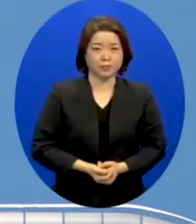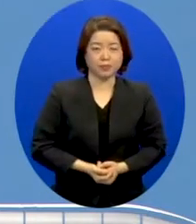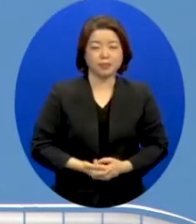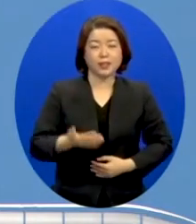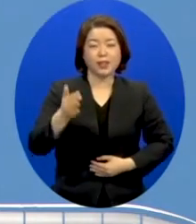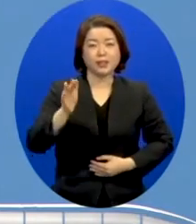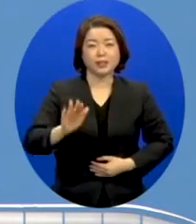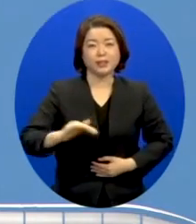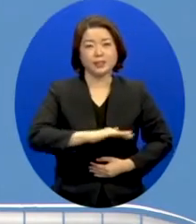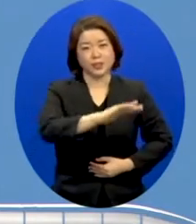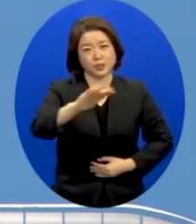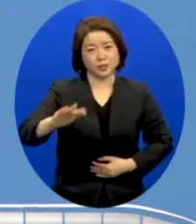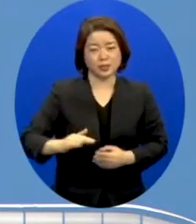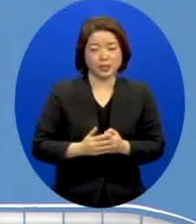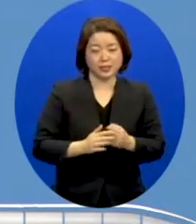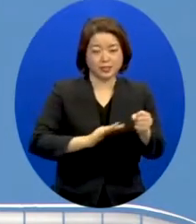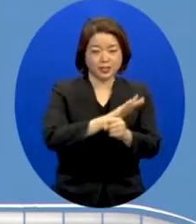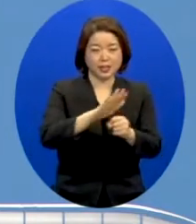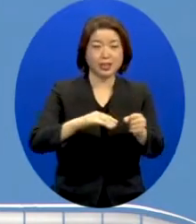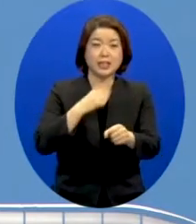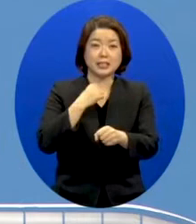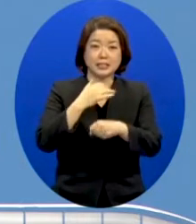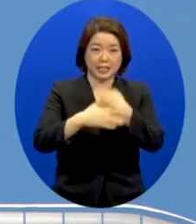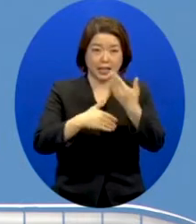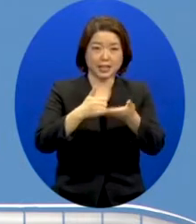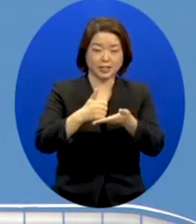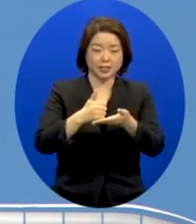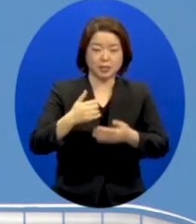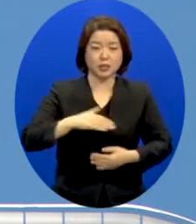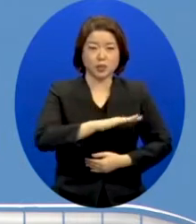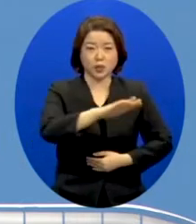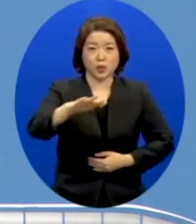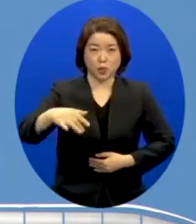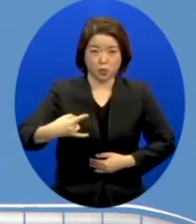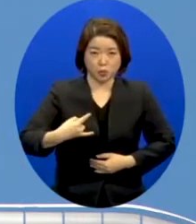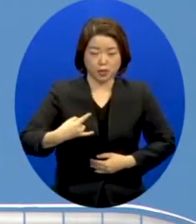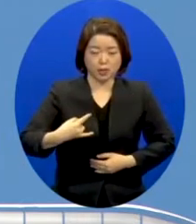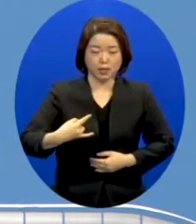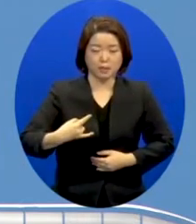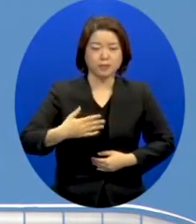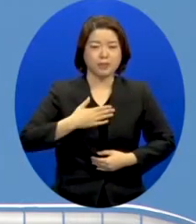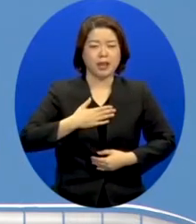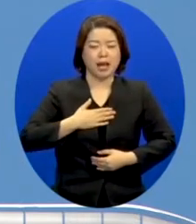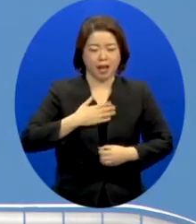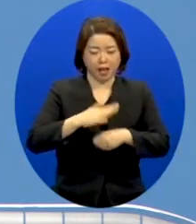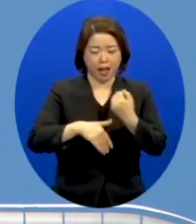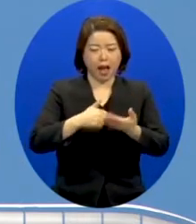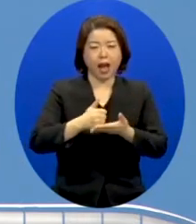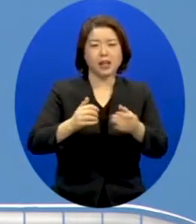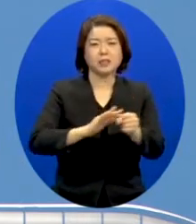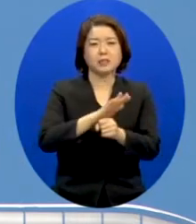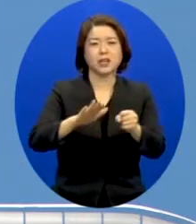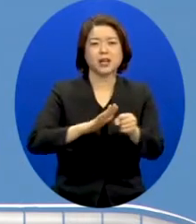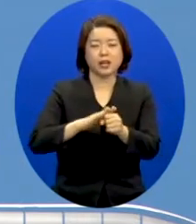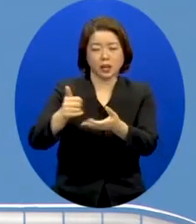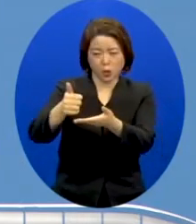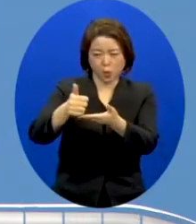그렇게 우리를 사랑하시는 하나님께서 우리에게 하나님을 사랑하라고 초청 하십니다